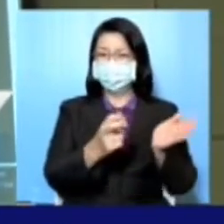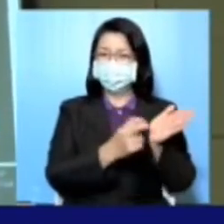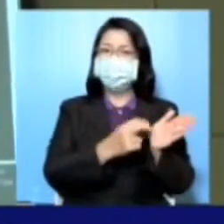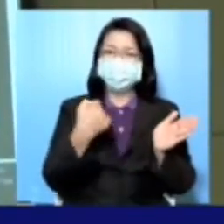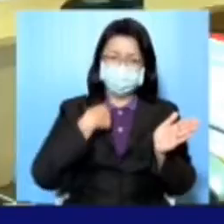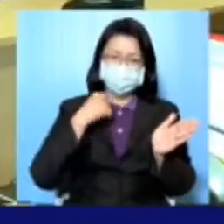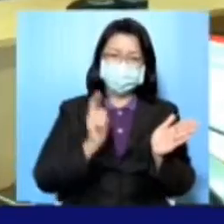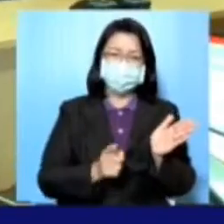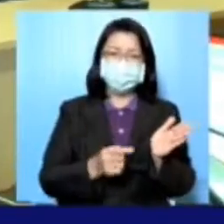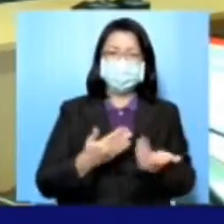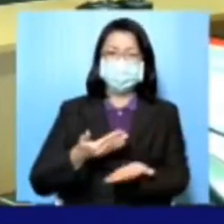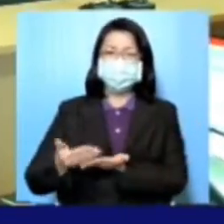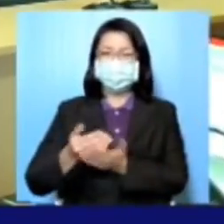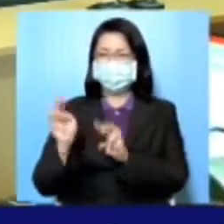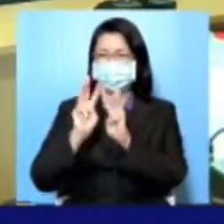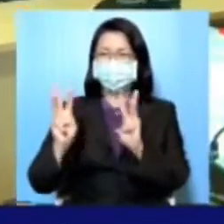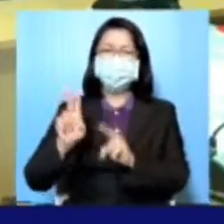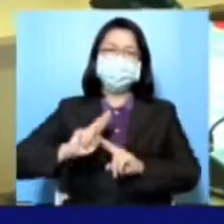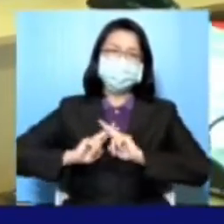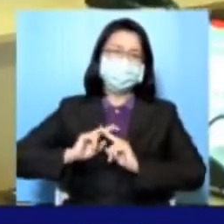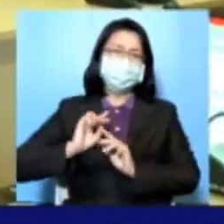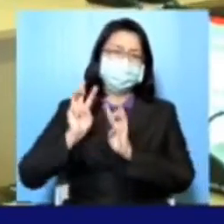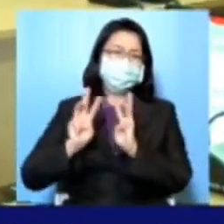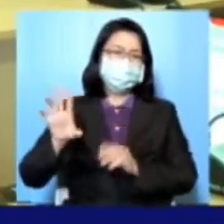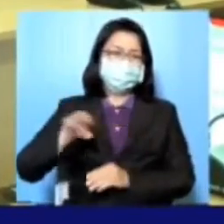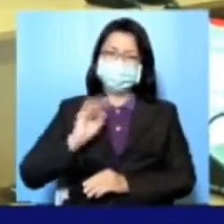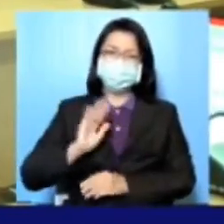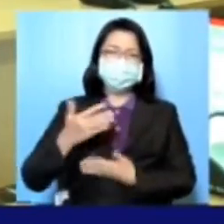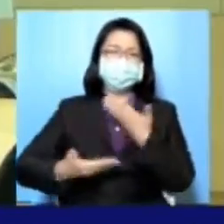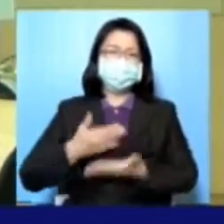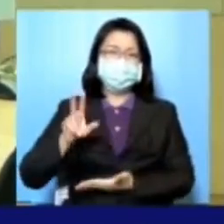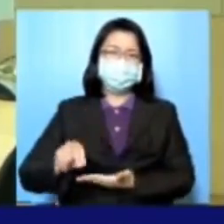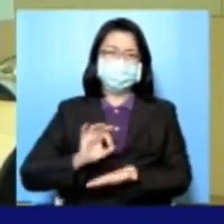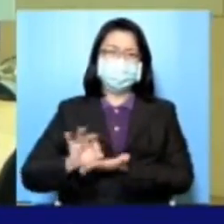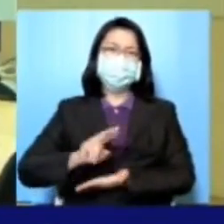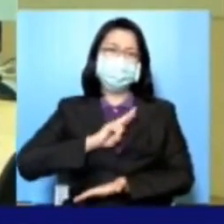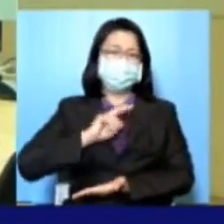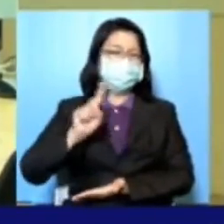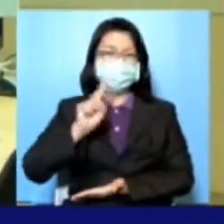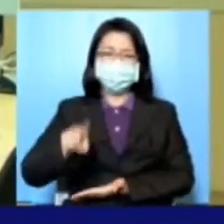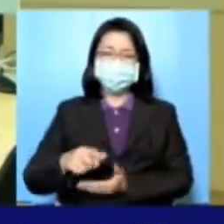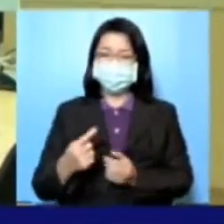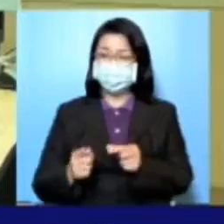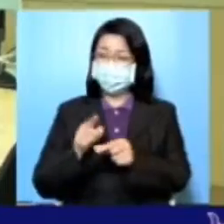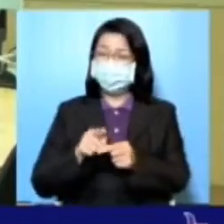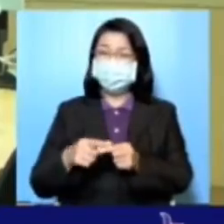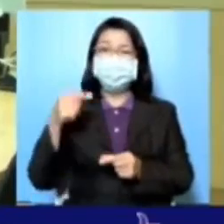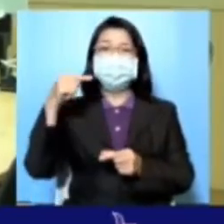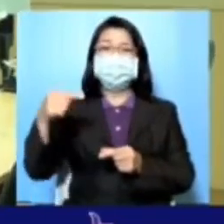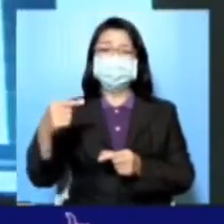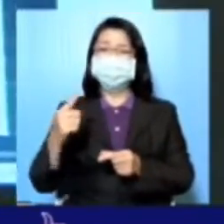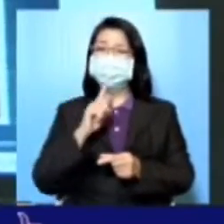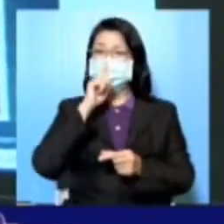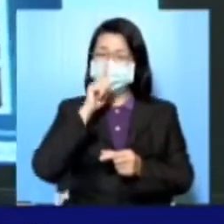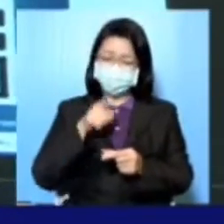อให้เลือกซื้อชุดตรวจที่มีมาตรฐาน อย.รับรองโดยไม่ควรซื้อชุดตรวจผ่านทางออนไลน์หรือซื้อตามตลาดนัด